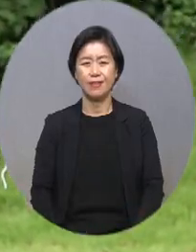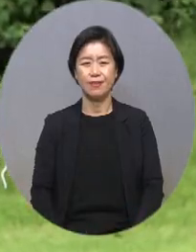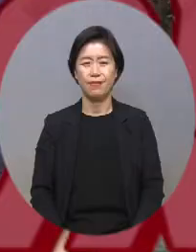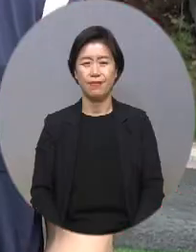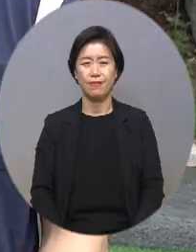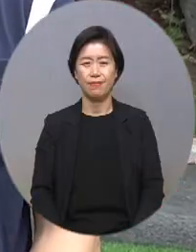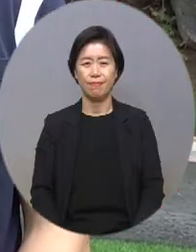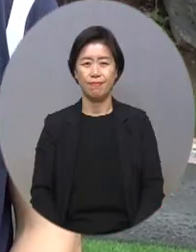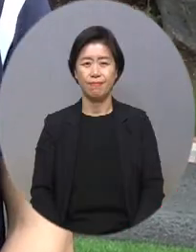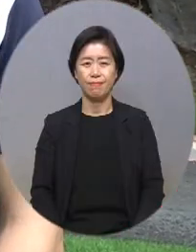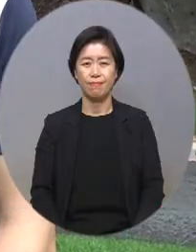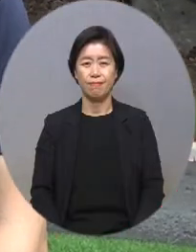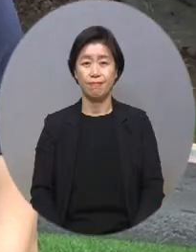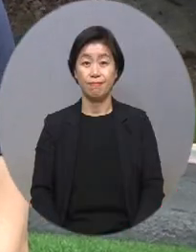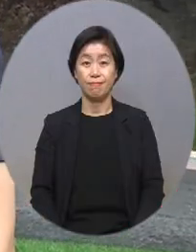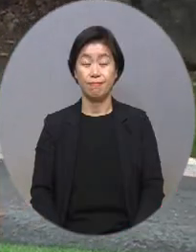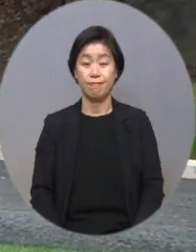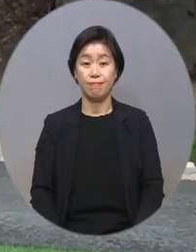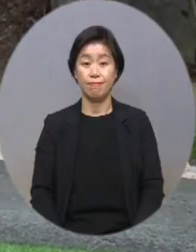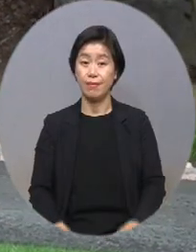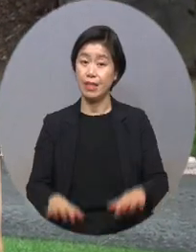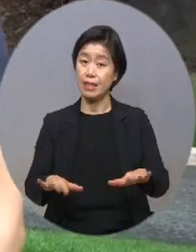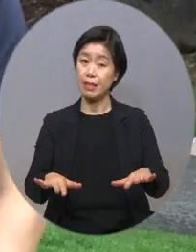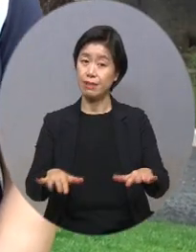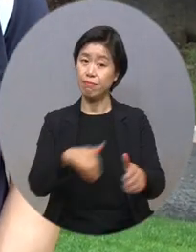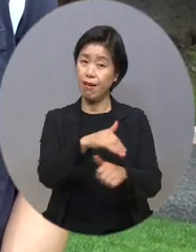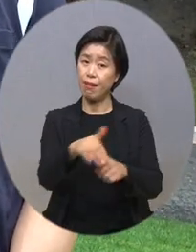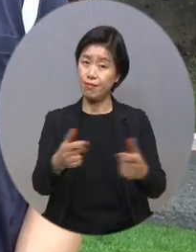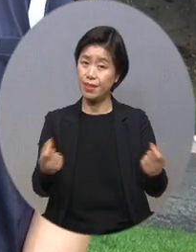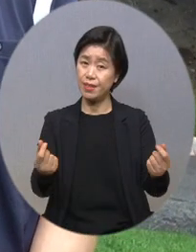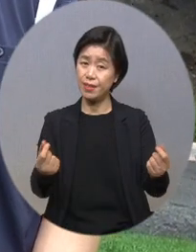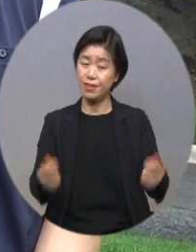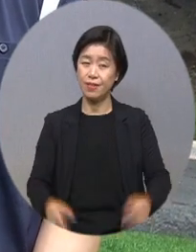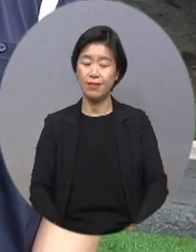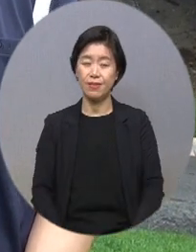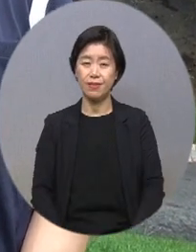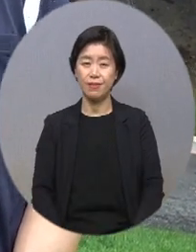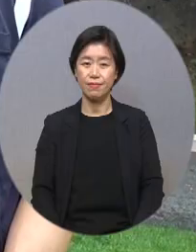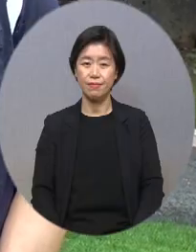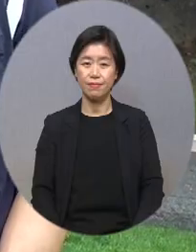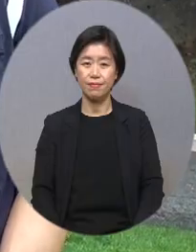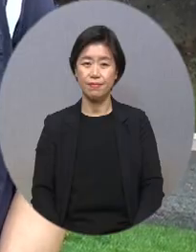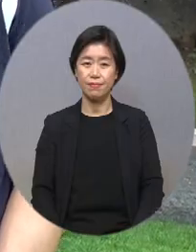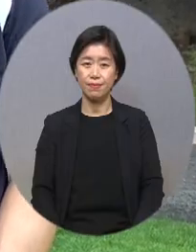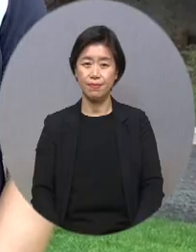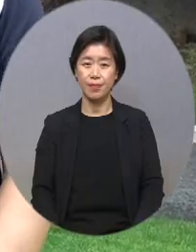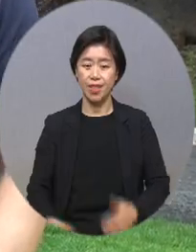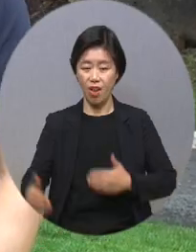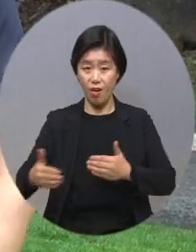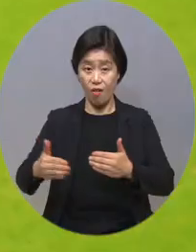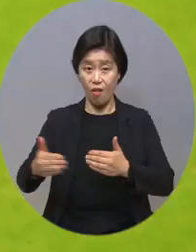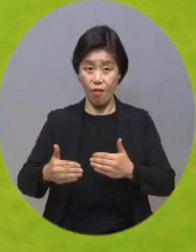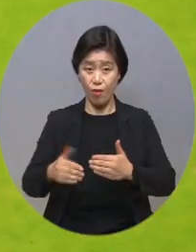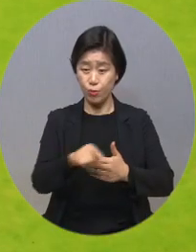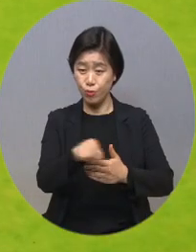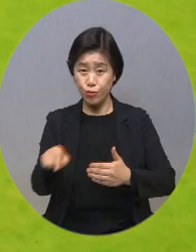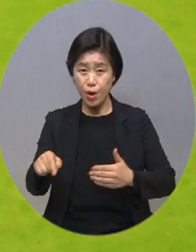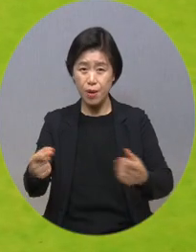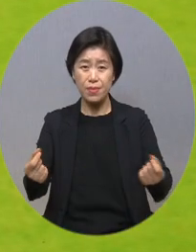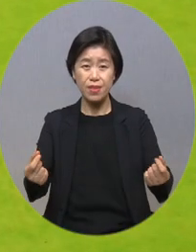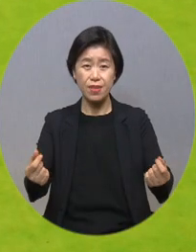아파. 어, 비슷한데? 지금 현재 가만, 똑같은 되나? 상황이야. 거리가 어. 비슷해요, 그죠?